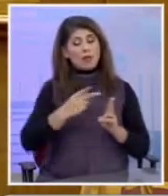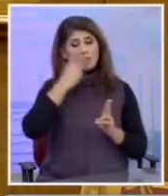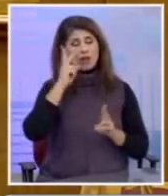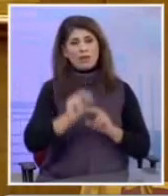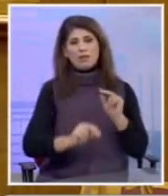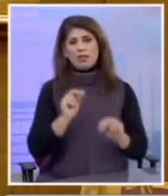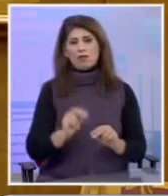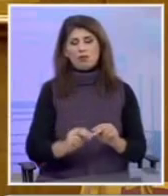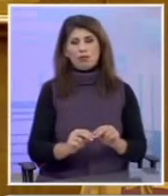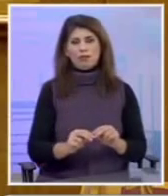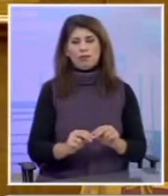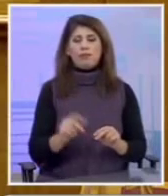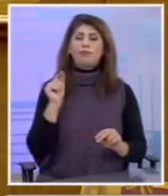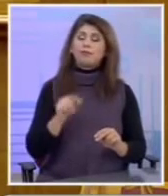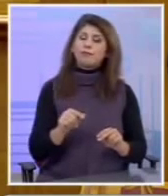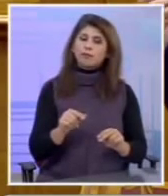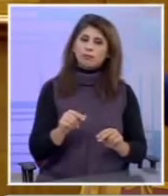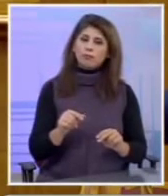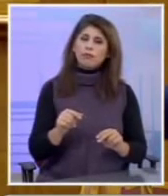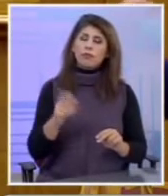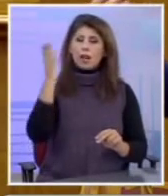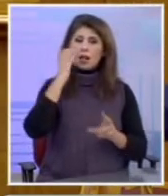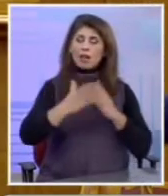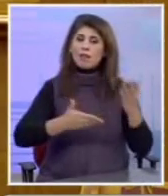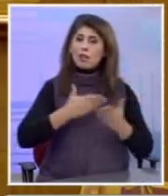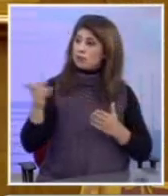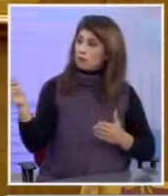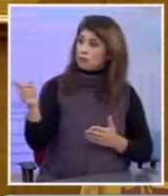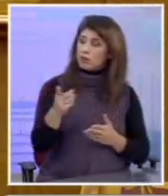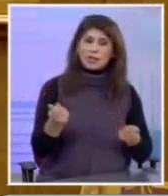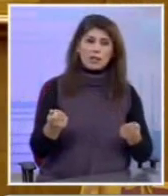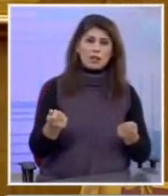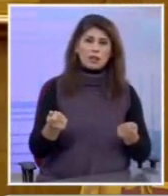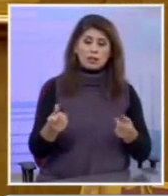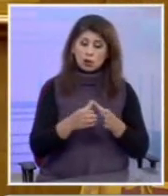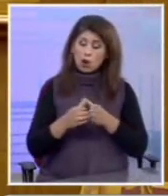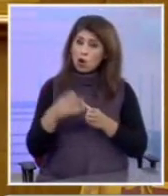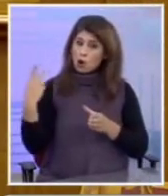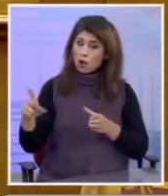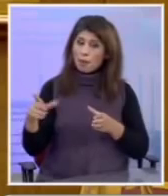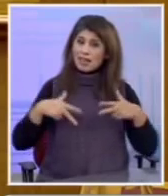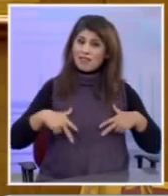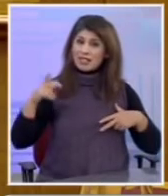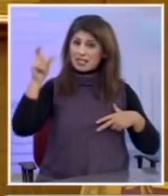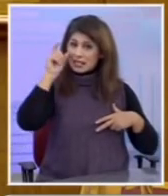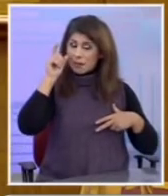ψήφου. Και αυτό από την ανακεφαλοποίηση που εσείς πράξατε, παραταξή σας, κυβέρνηση Σαμαρά.